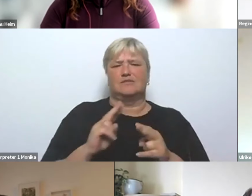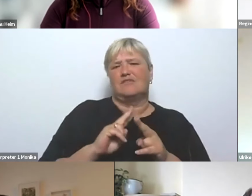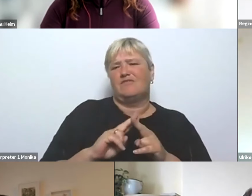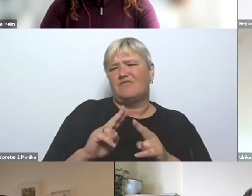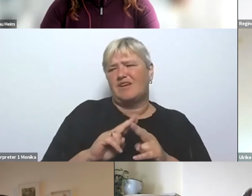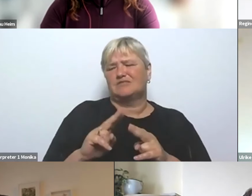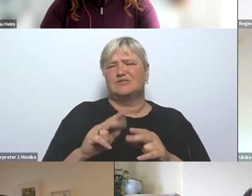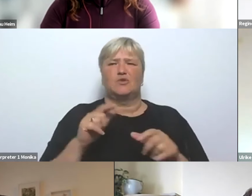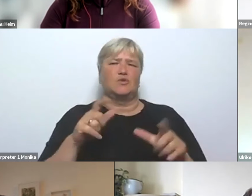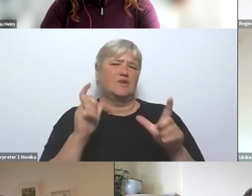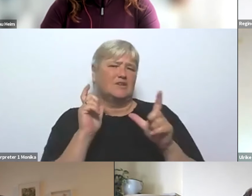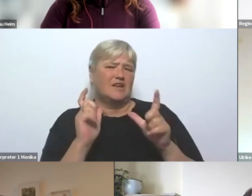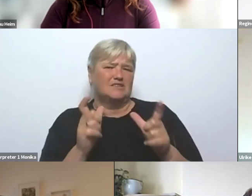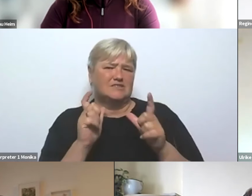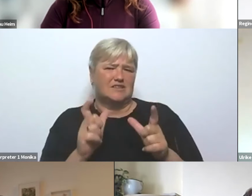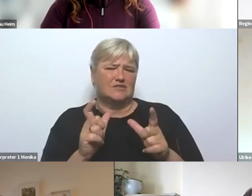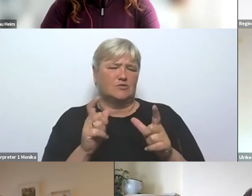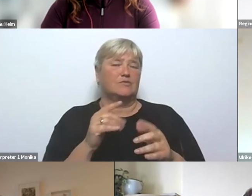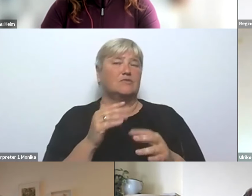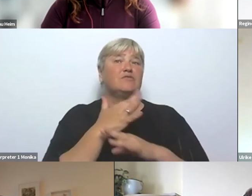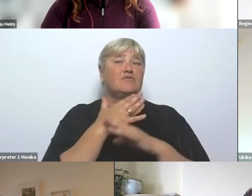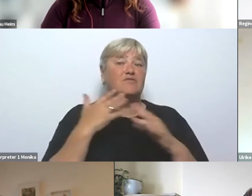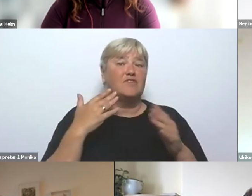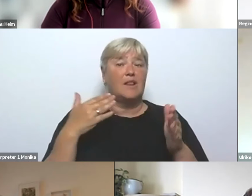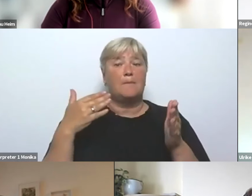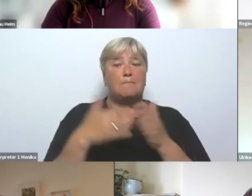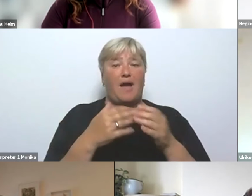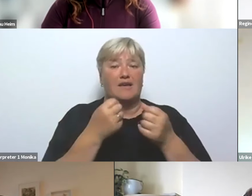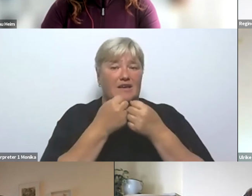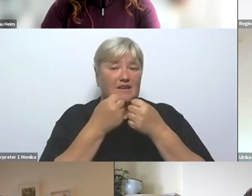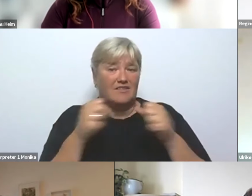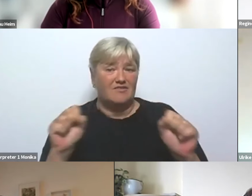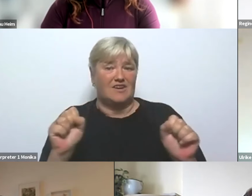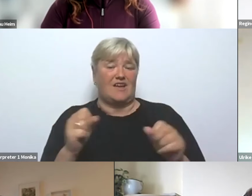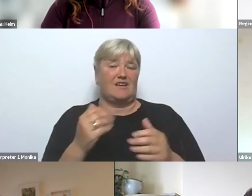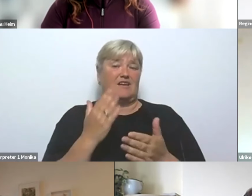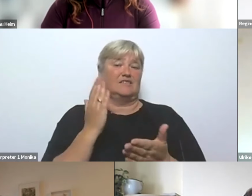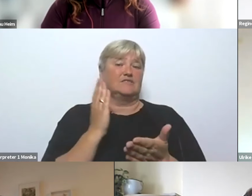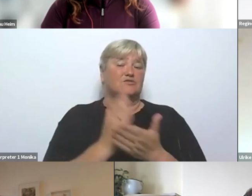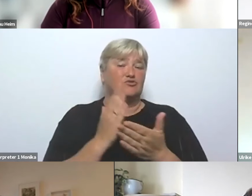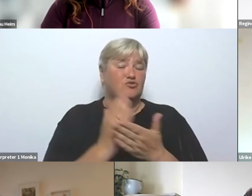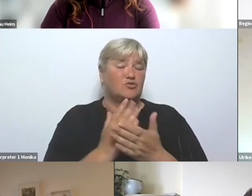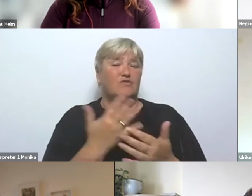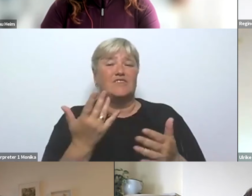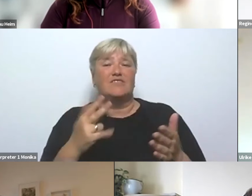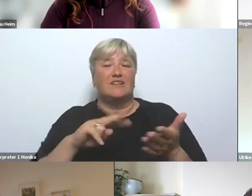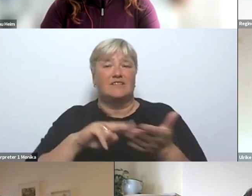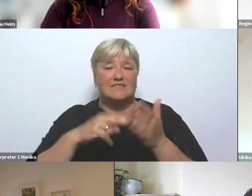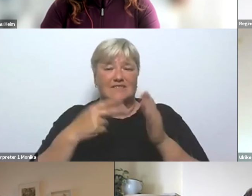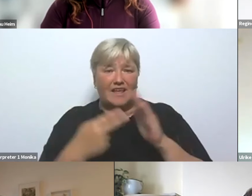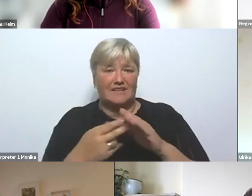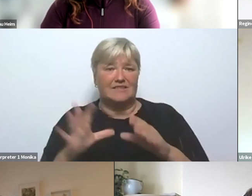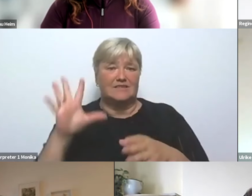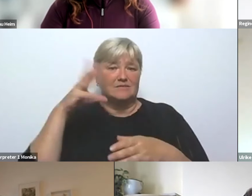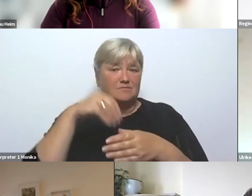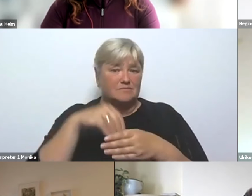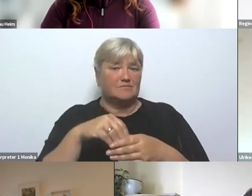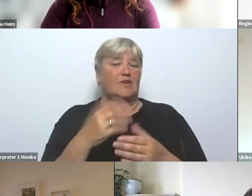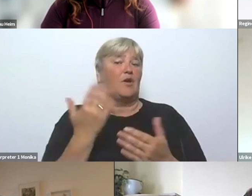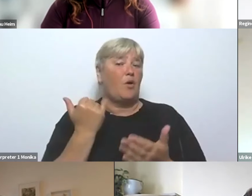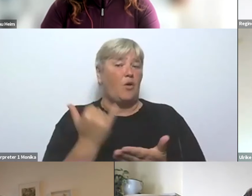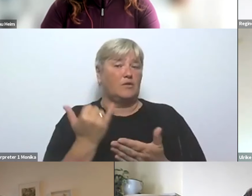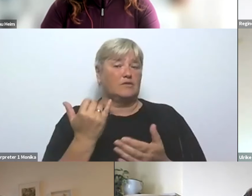Gesellschaft, wie viel Barrierefreiheit, wie viel Accessibility, wie viel assistierende Technologie dahinter steckt, auch wenn es wir heute